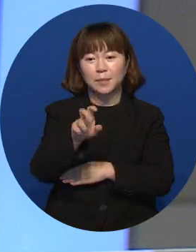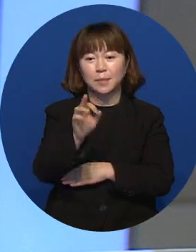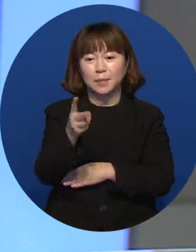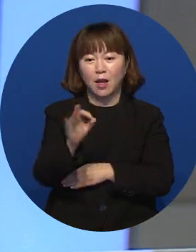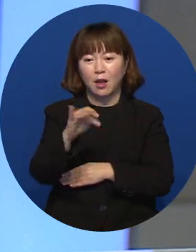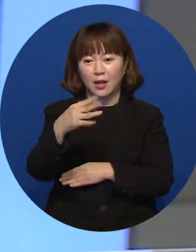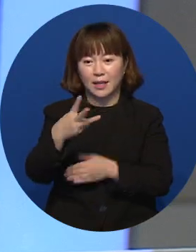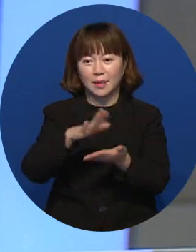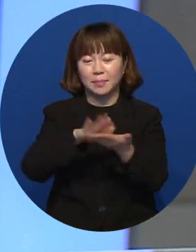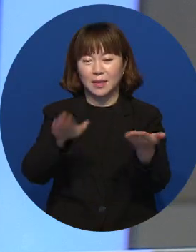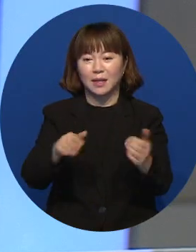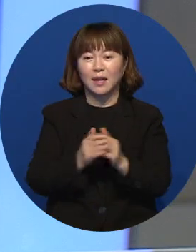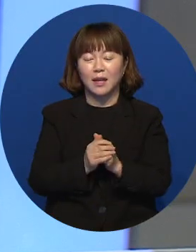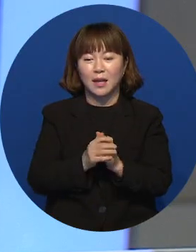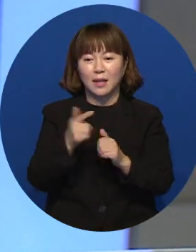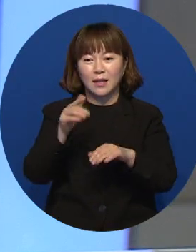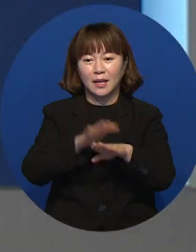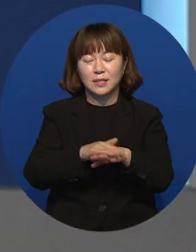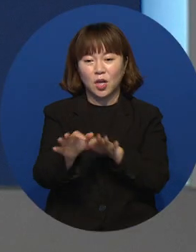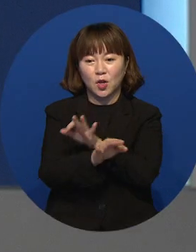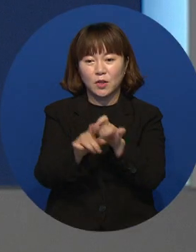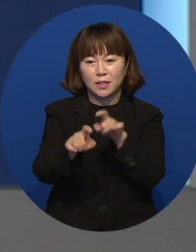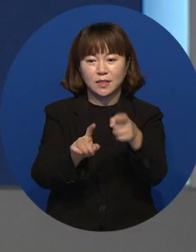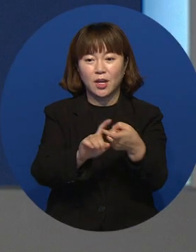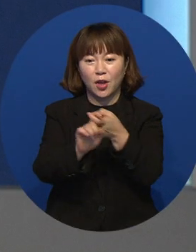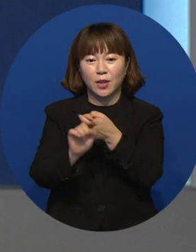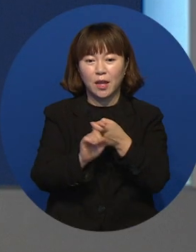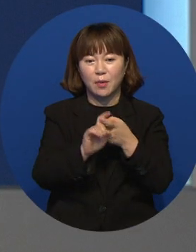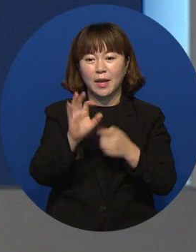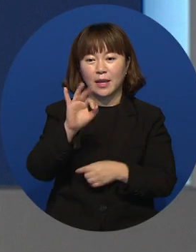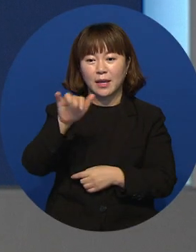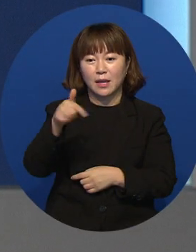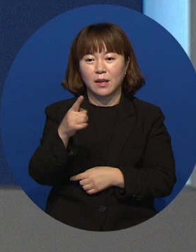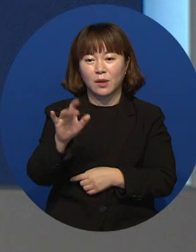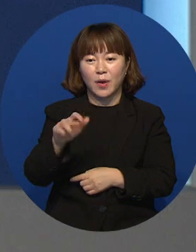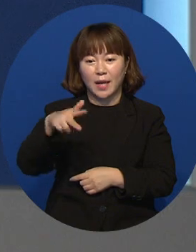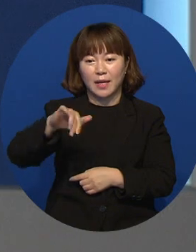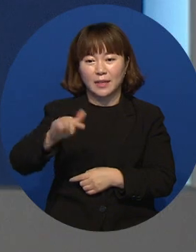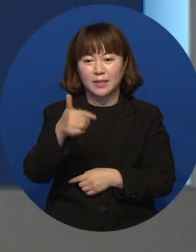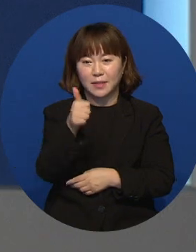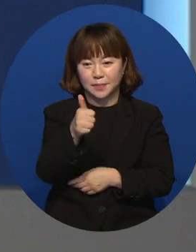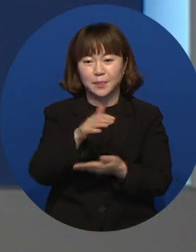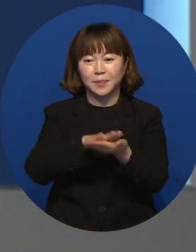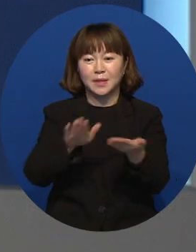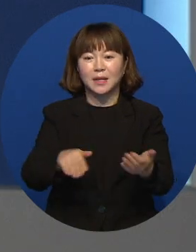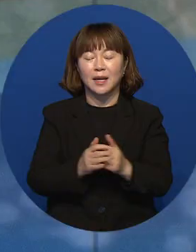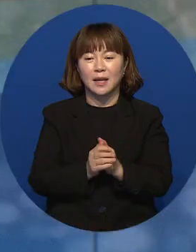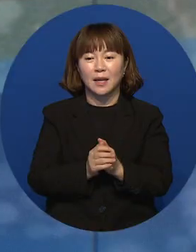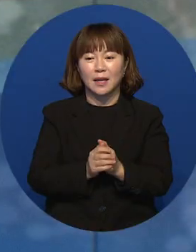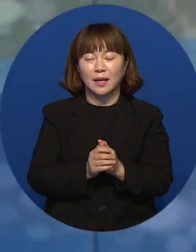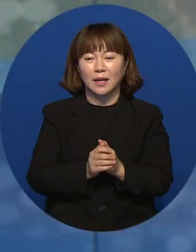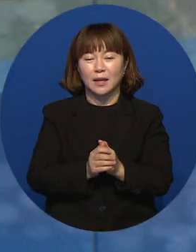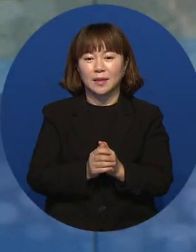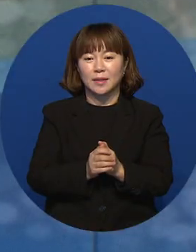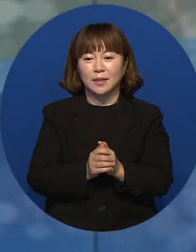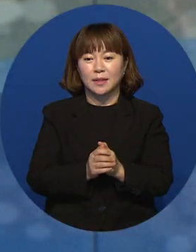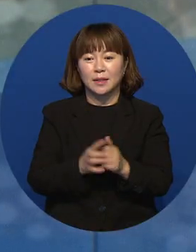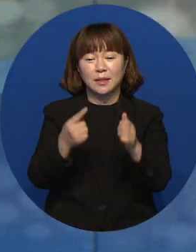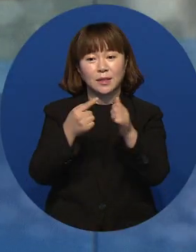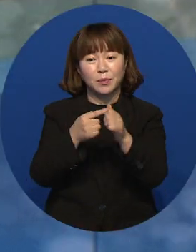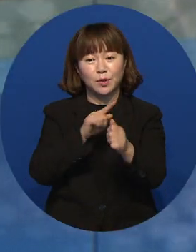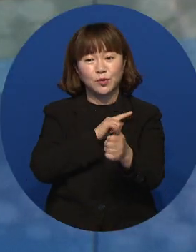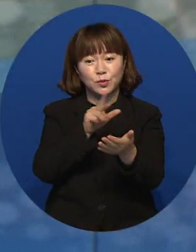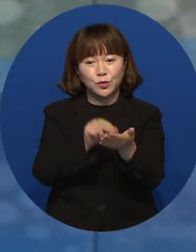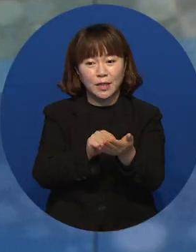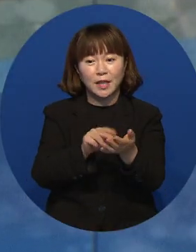같습니다 대전 경실련 에 이광진 위원장과 함께 합니다 무너질 거 세 분의 좋은 말씀 듣기로 하겠습니다 첫번째 주제